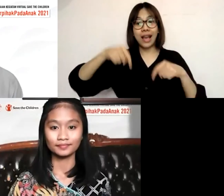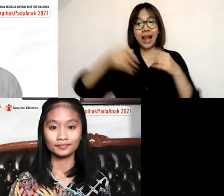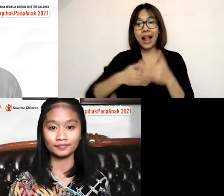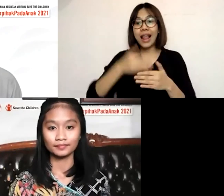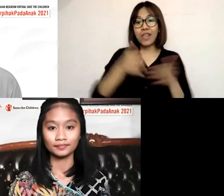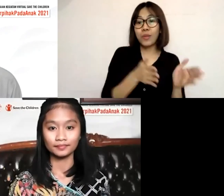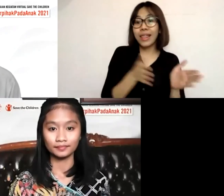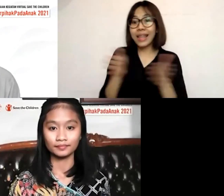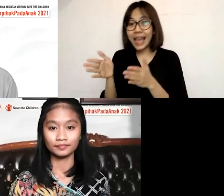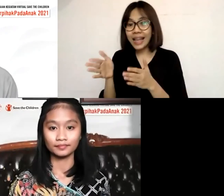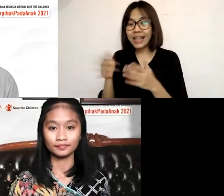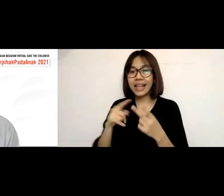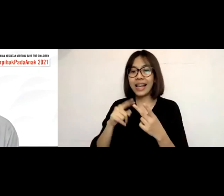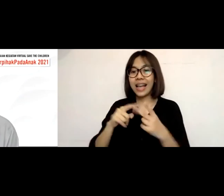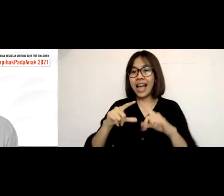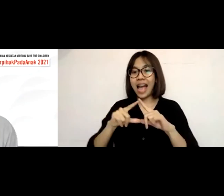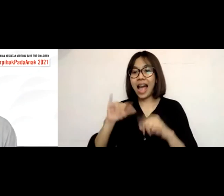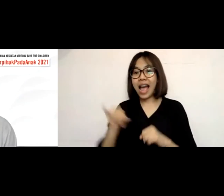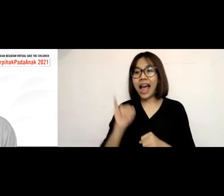ke Aji, Aji.